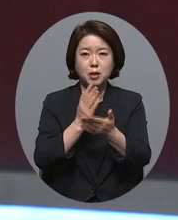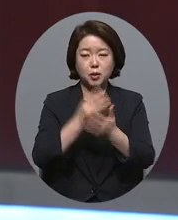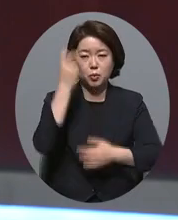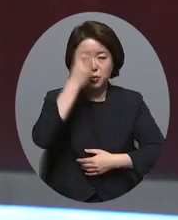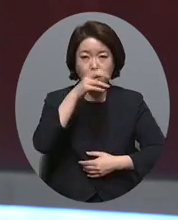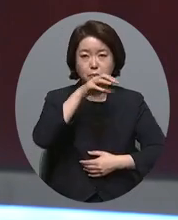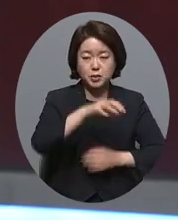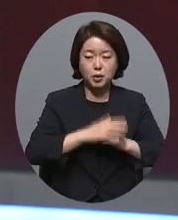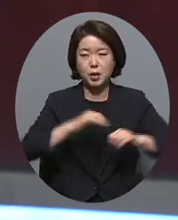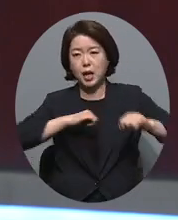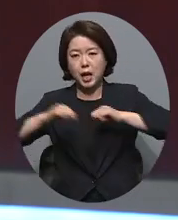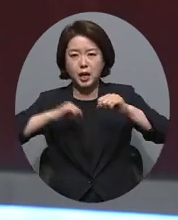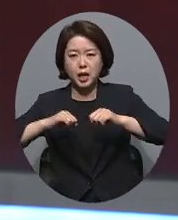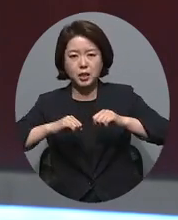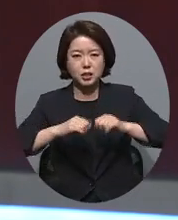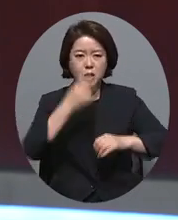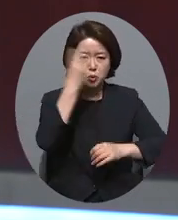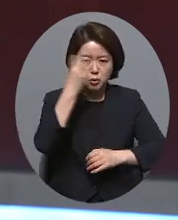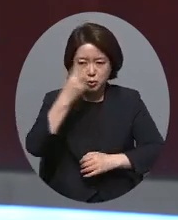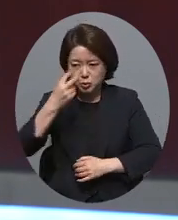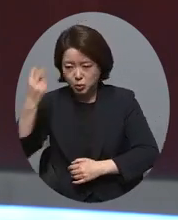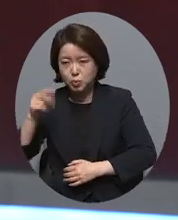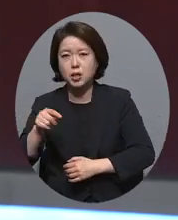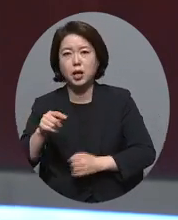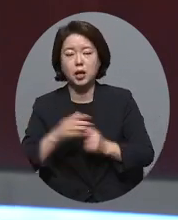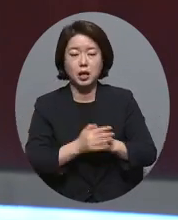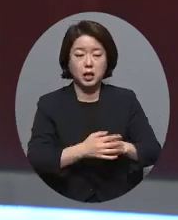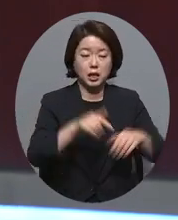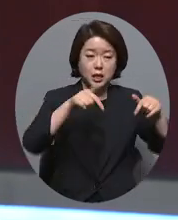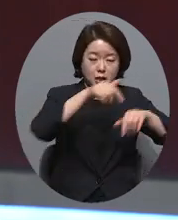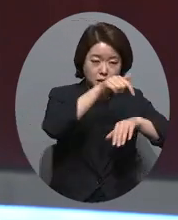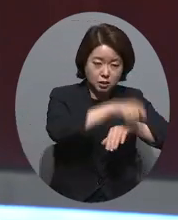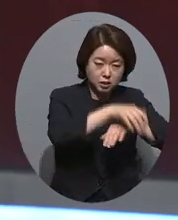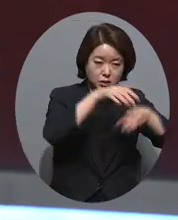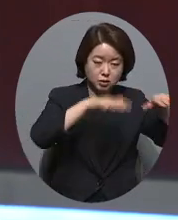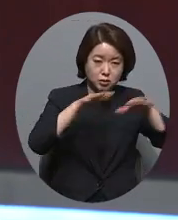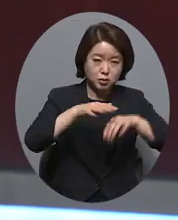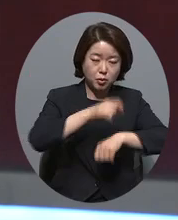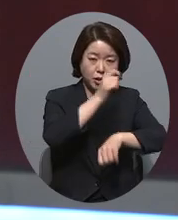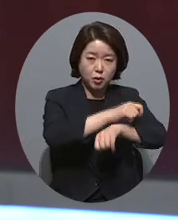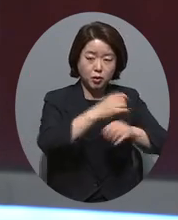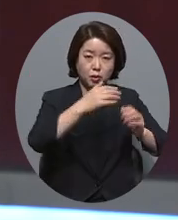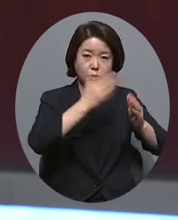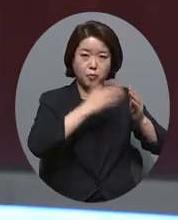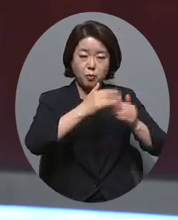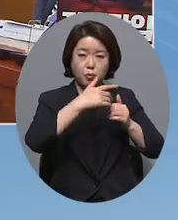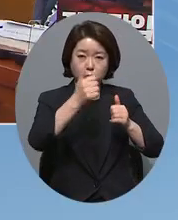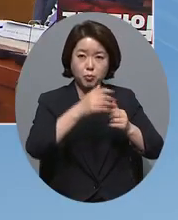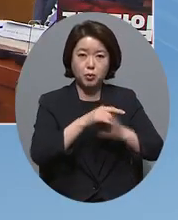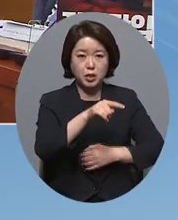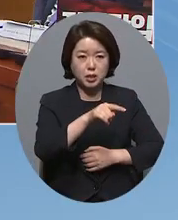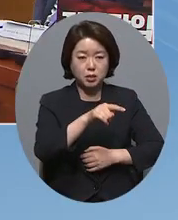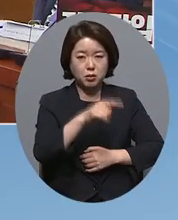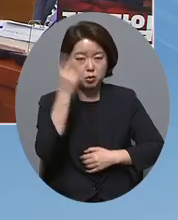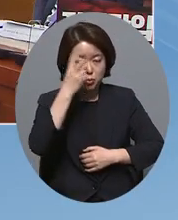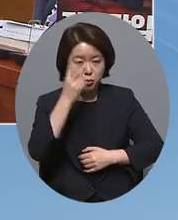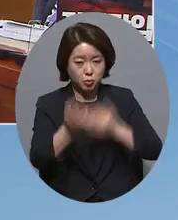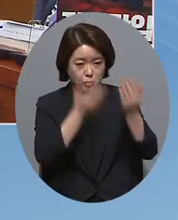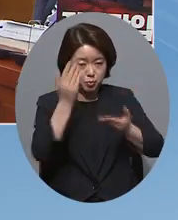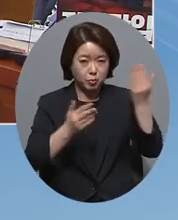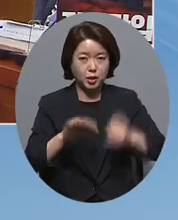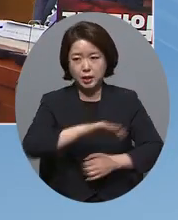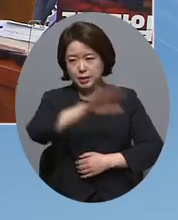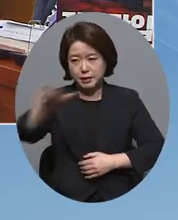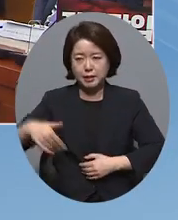감사원에서 벌이고 있는이 조사이 공무원 피격 사건 관련해서 이루어지고 있는이 조사의 정상적인 문제점에 대해선 전